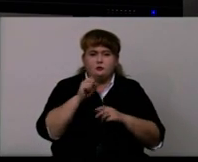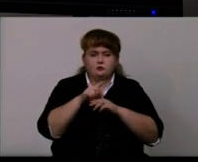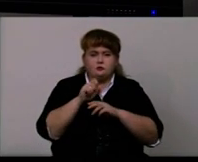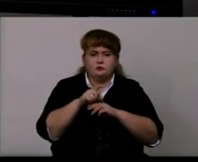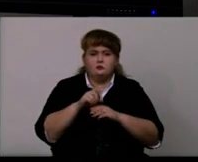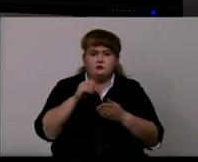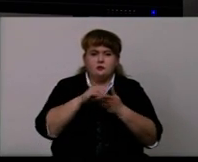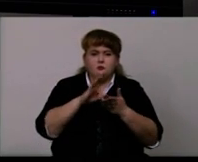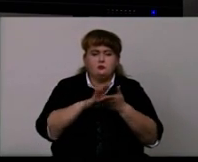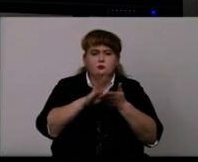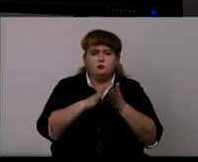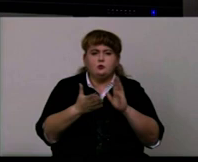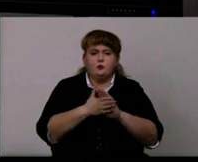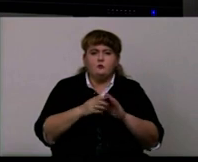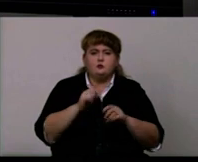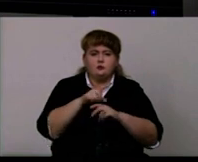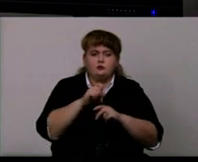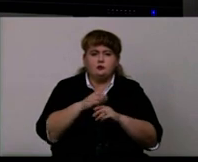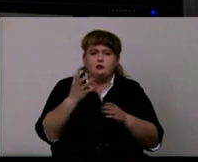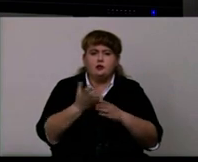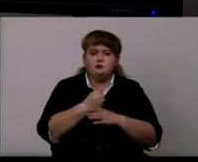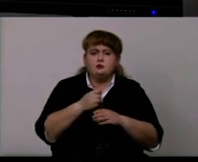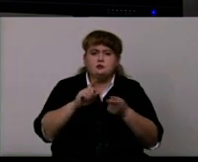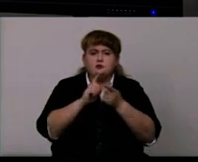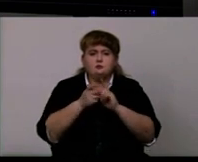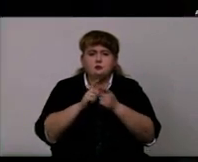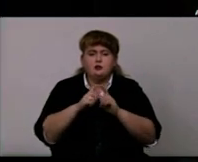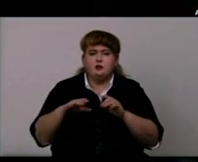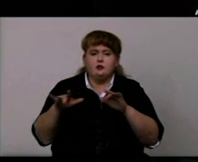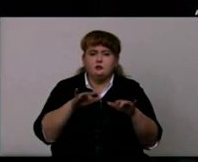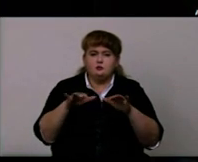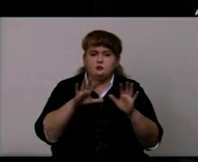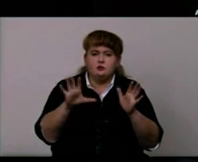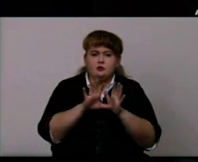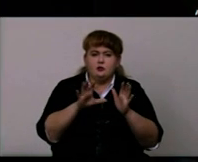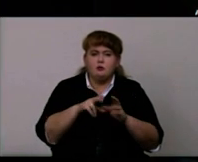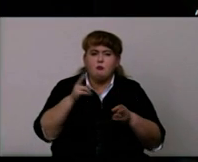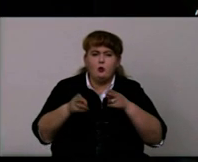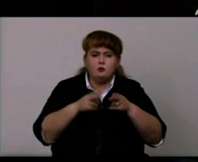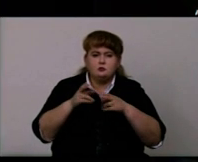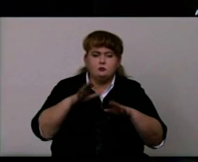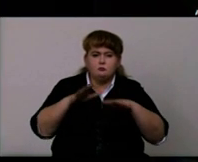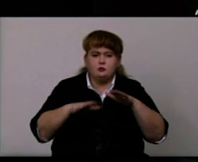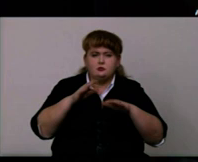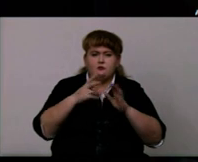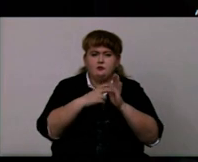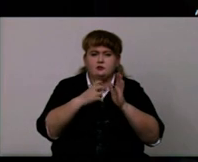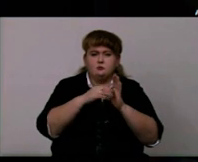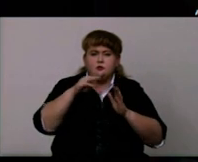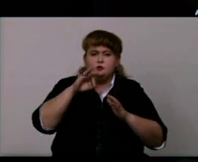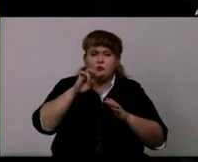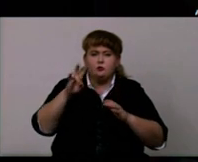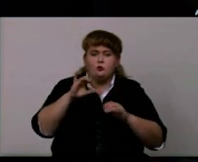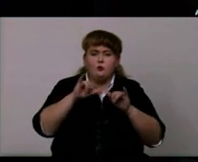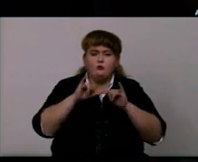задаче. Записываем условия задачи. Найдите изменение кинетической энергии поезда массой 800 тонн